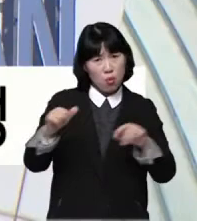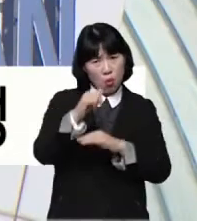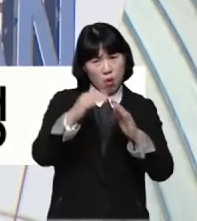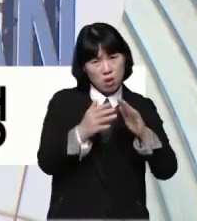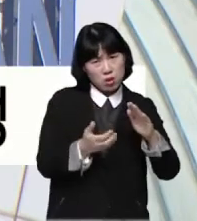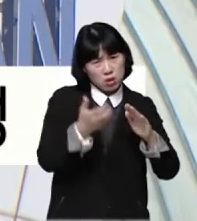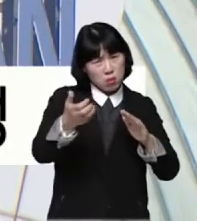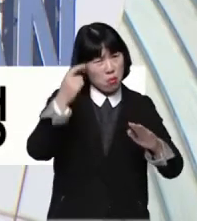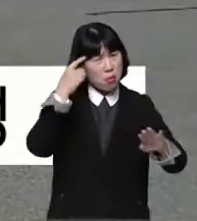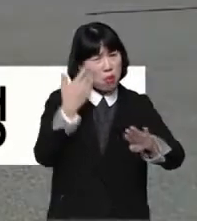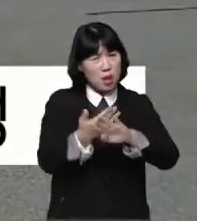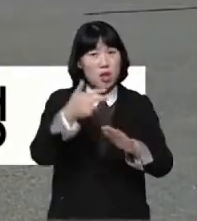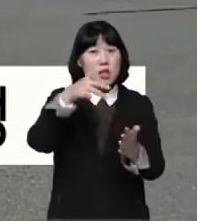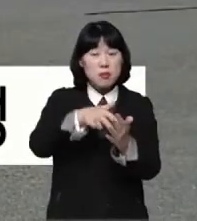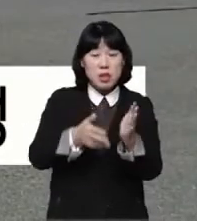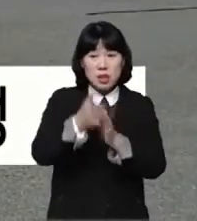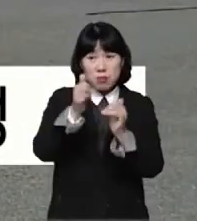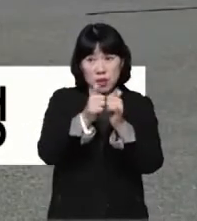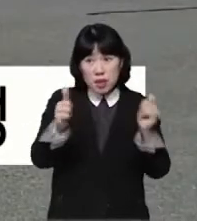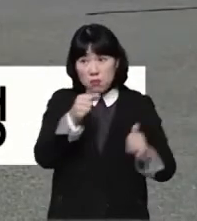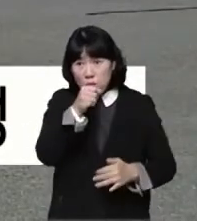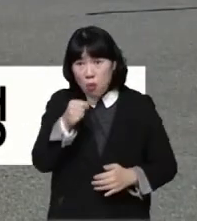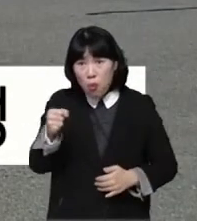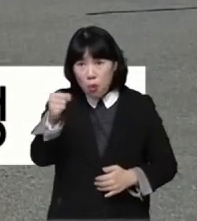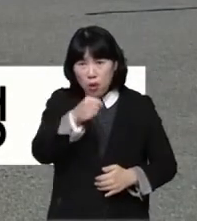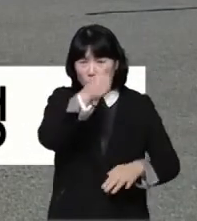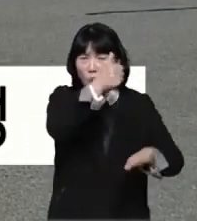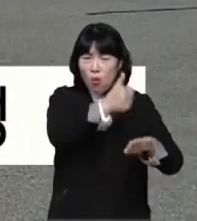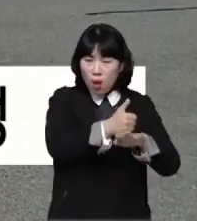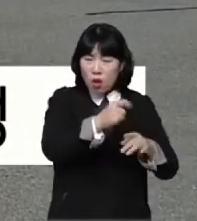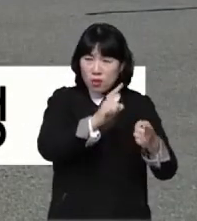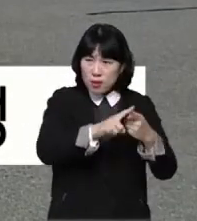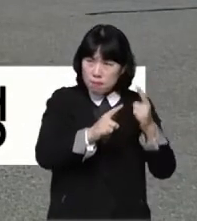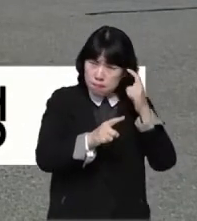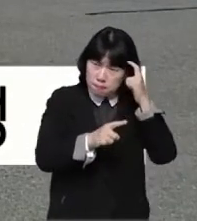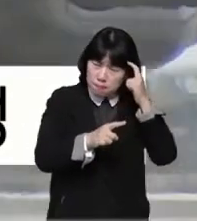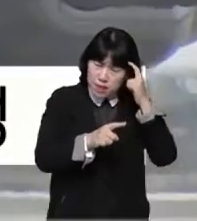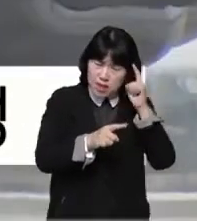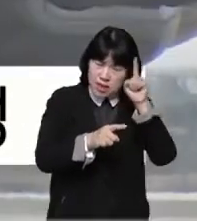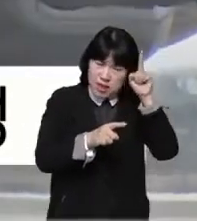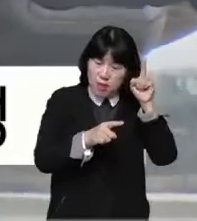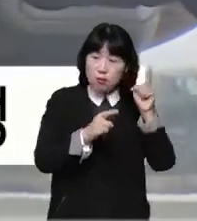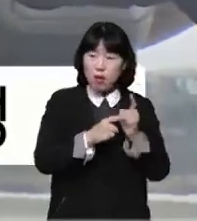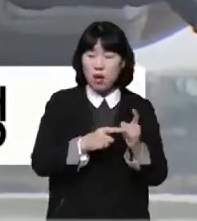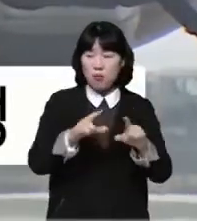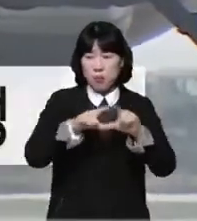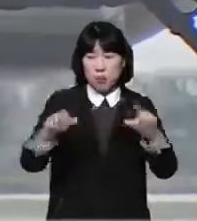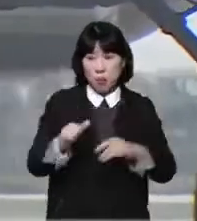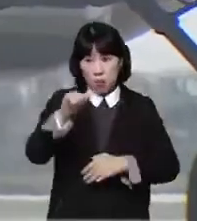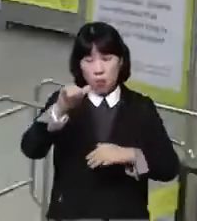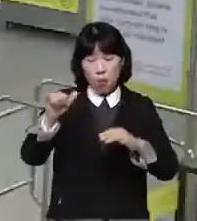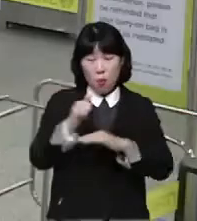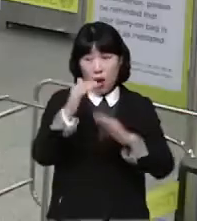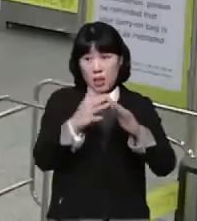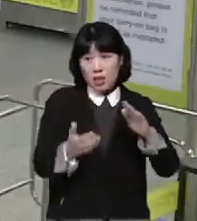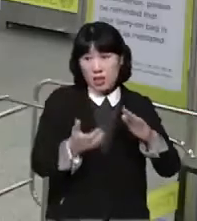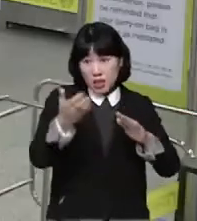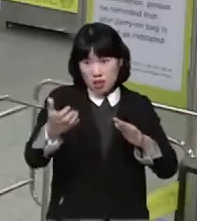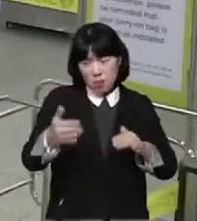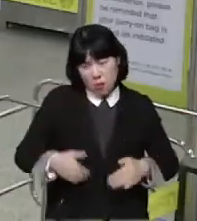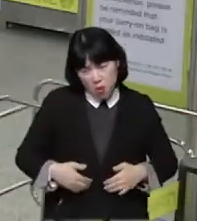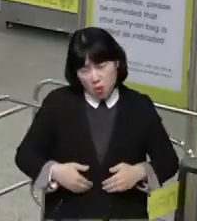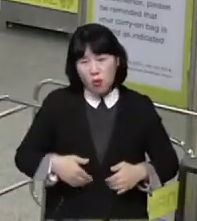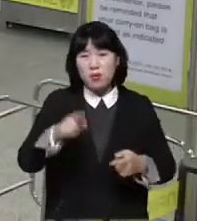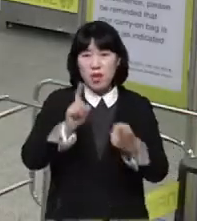이전을 반대하는 광주시민 여론조사 결과를 의식하면서 민간 공항 이전에 당위성을 강조하기 위해서입니다